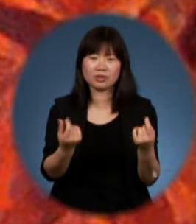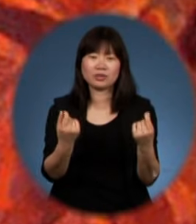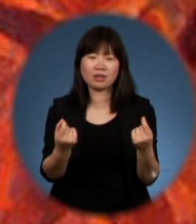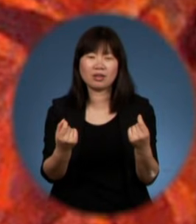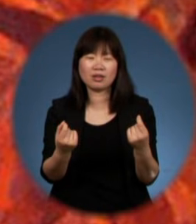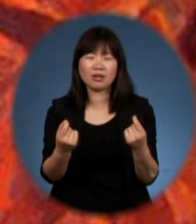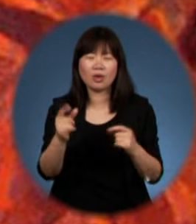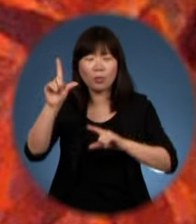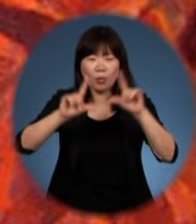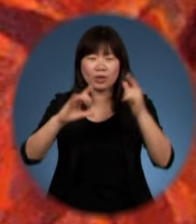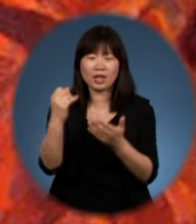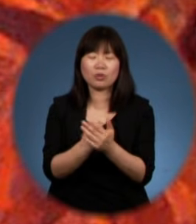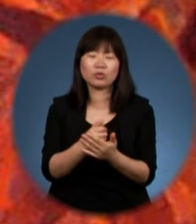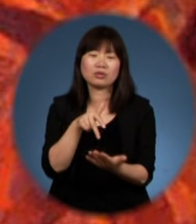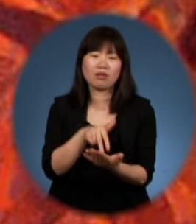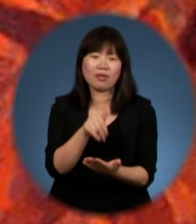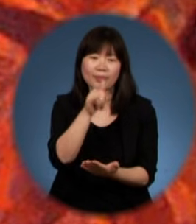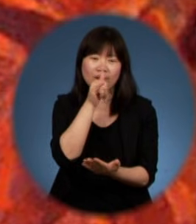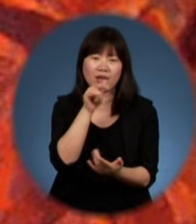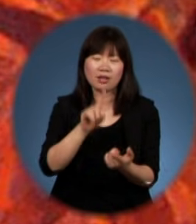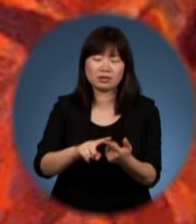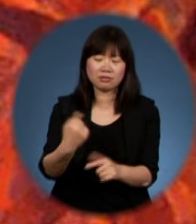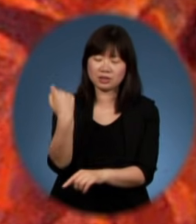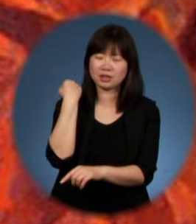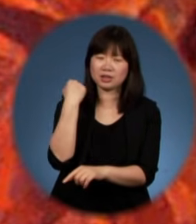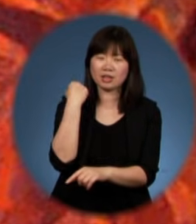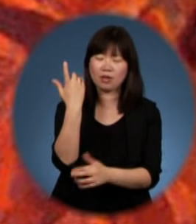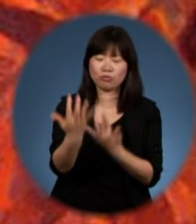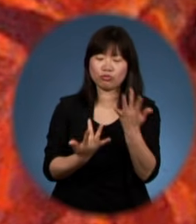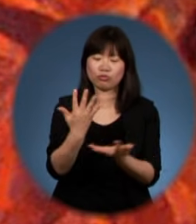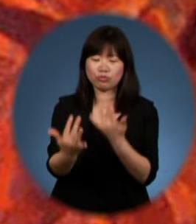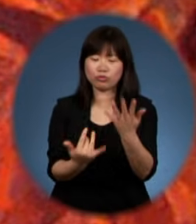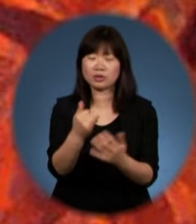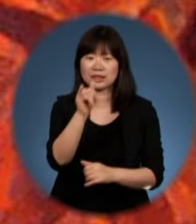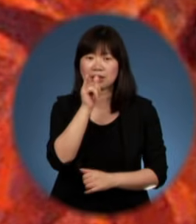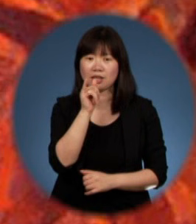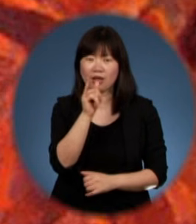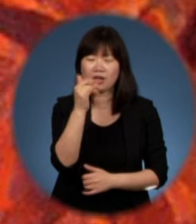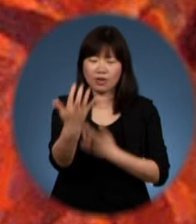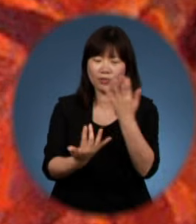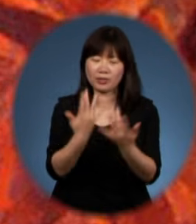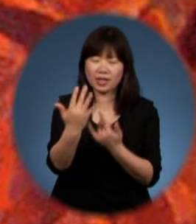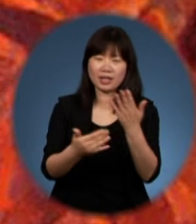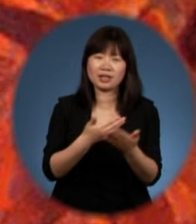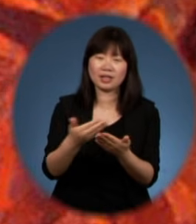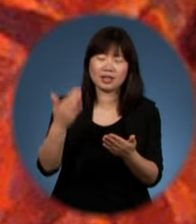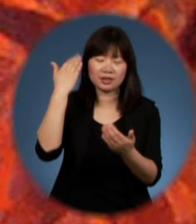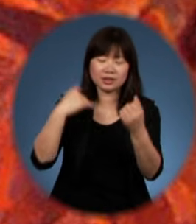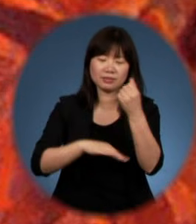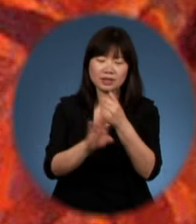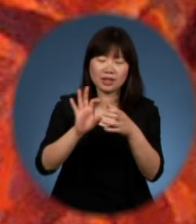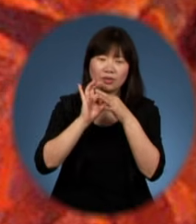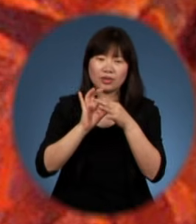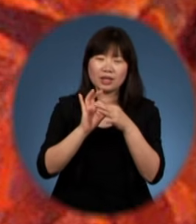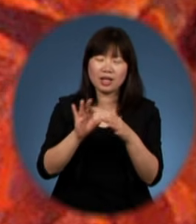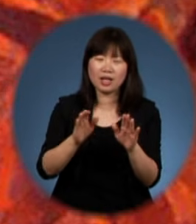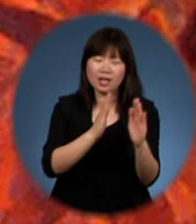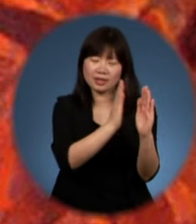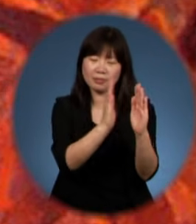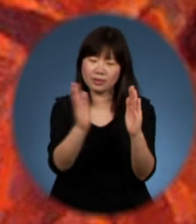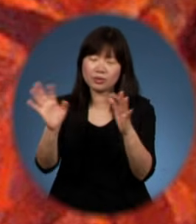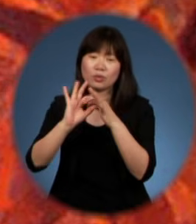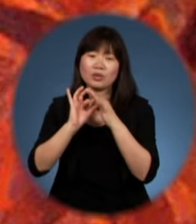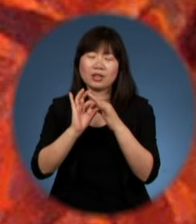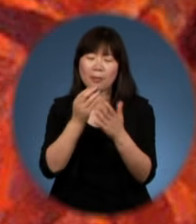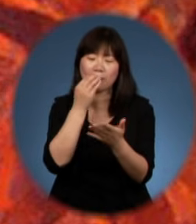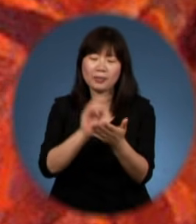모임을 들고 서 있어요 그리고 그 뒤에 뿌리 있습니다 불 횟불 있어요 그럼 횃불의 그림자 에 의해서 2칸 말을 통해서 이렇게